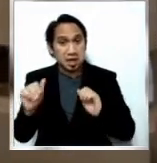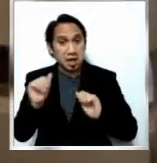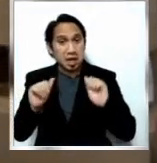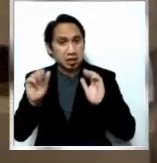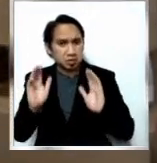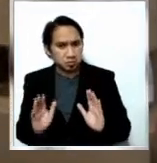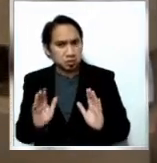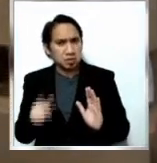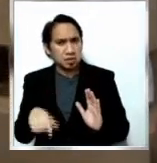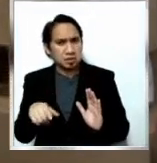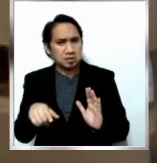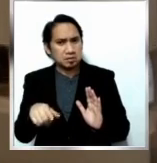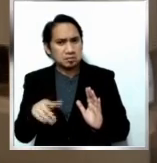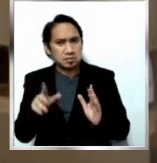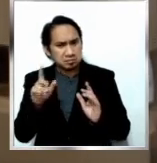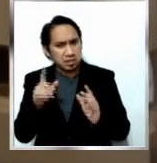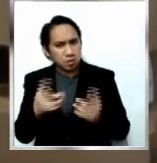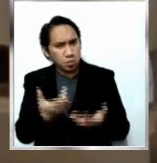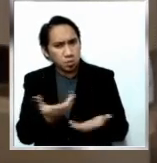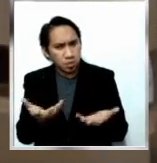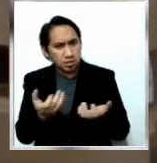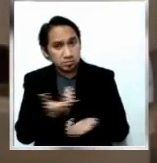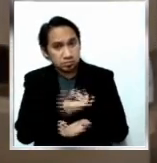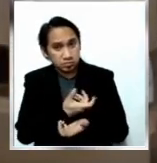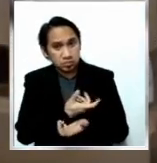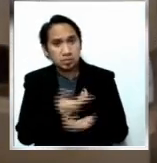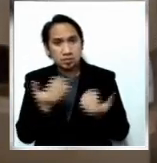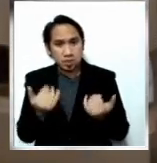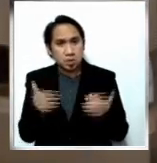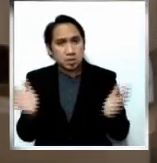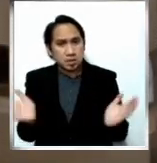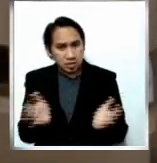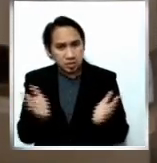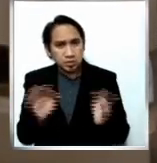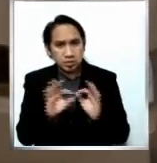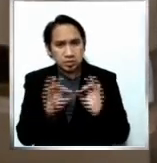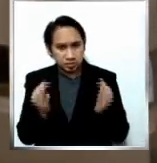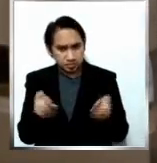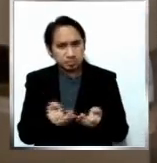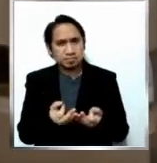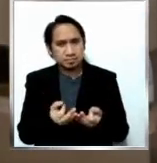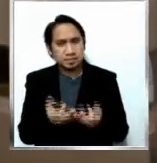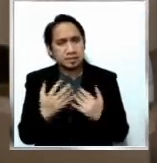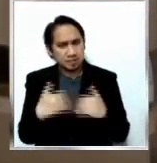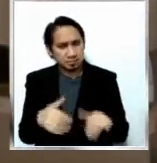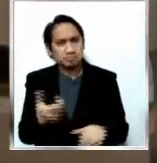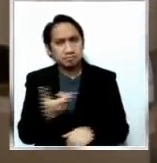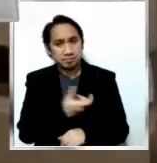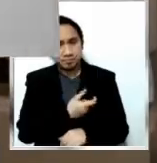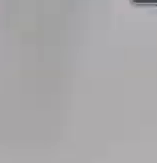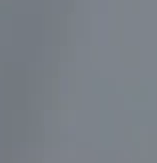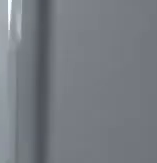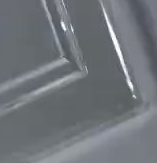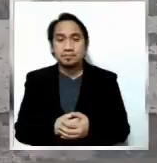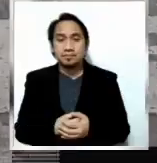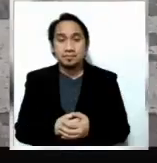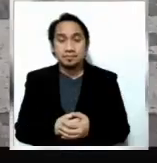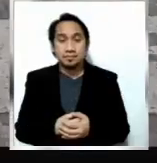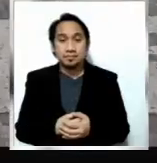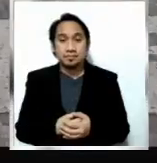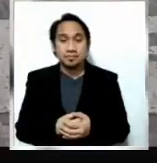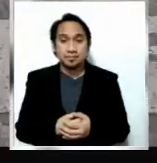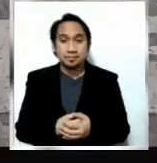stars. Ina-encourage din daw nila ang pamilya nila na magpaturok din. Makichika kay Lars Santiago.